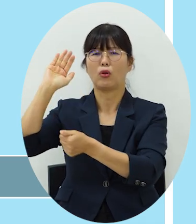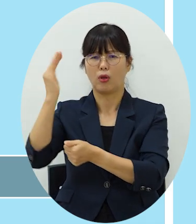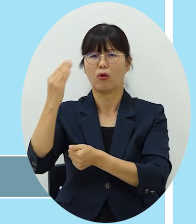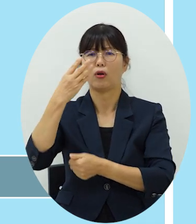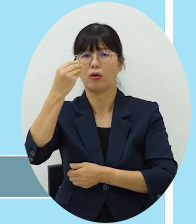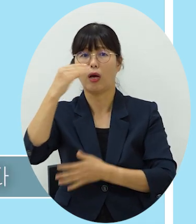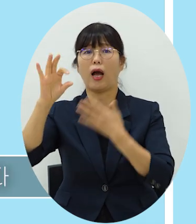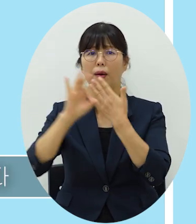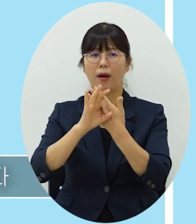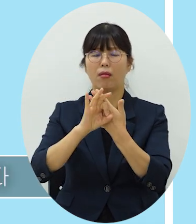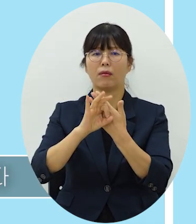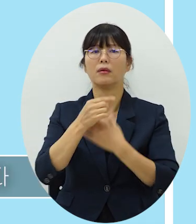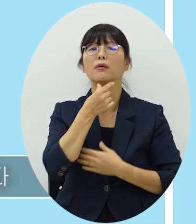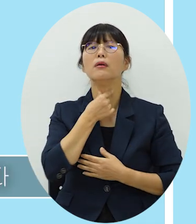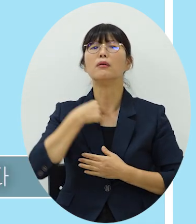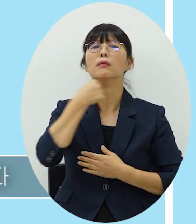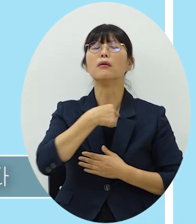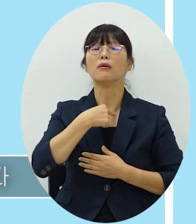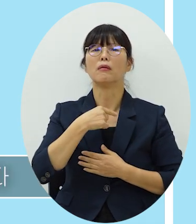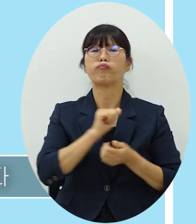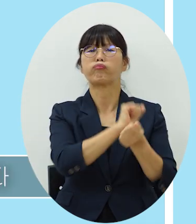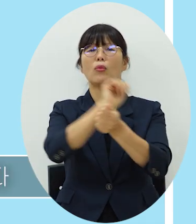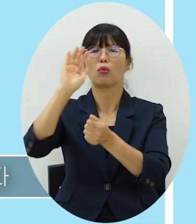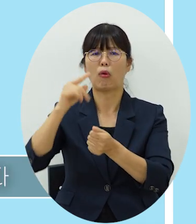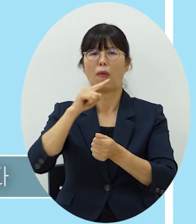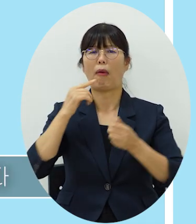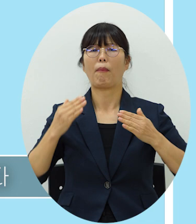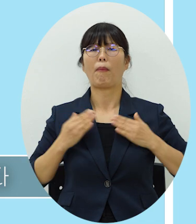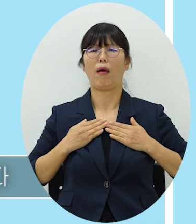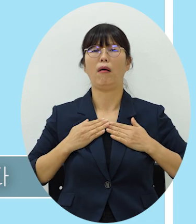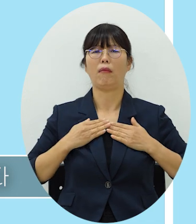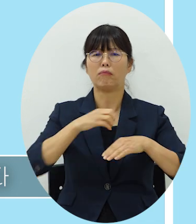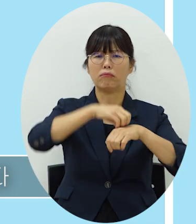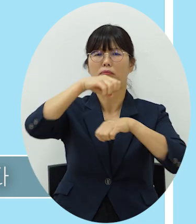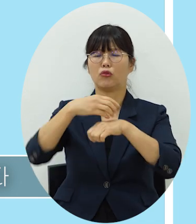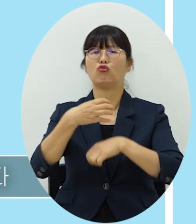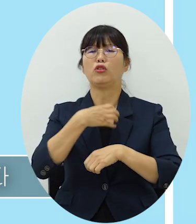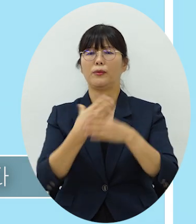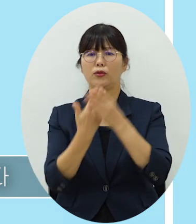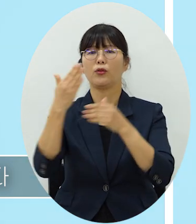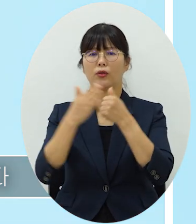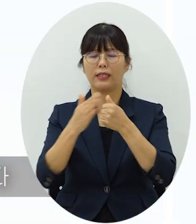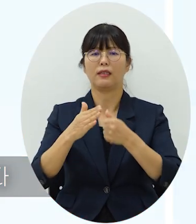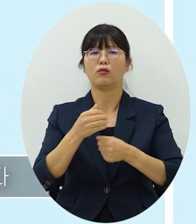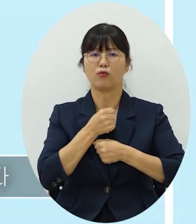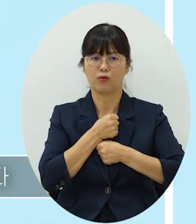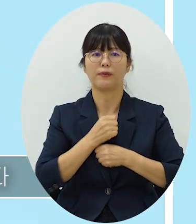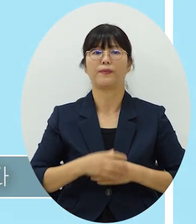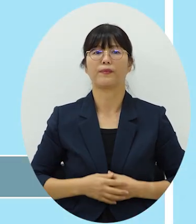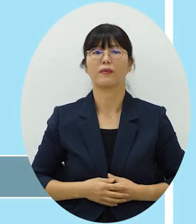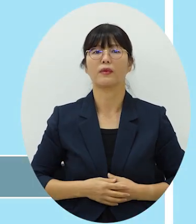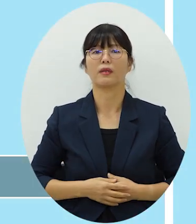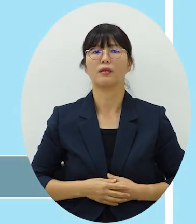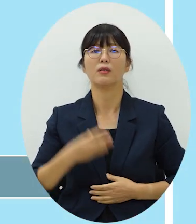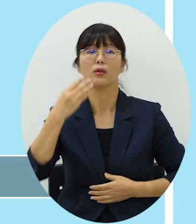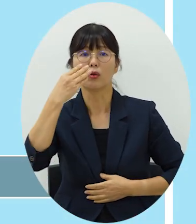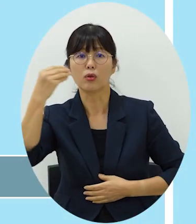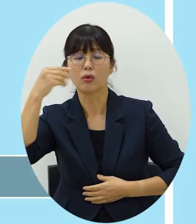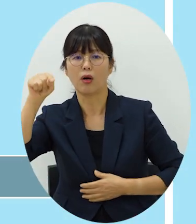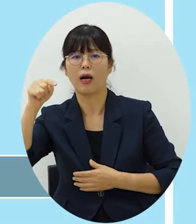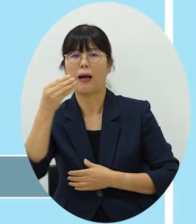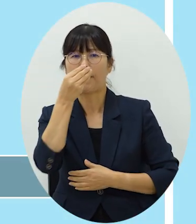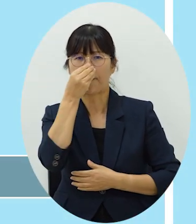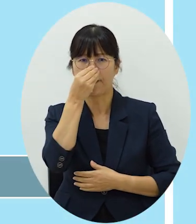상태로 흡인한다면 기도 내부의 오염, 폐렴 등 염증이 생길 위험이 있으니 주의합니다. 흡인기계